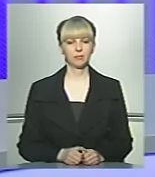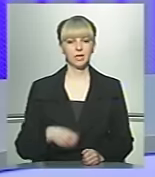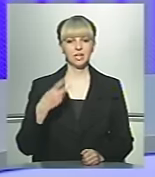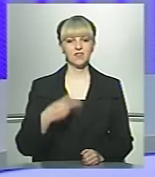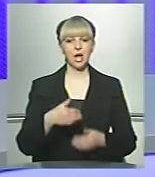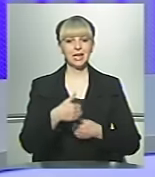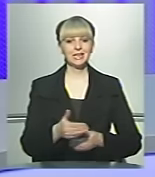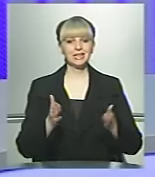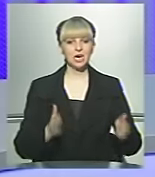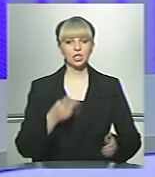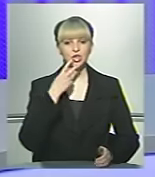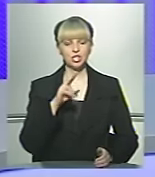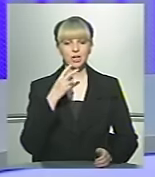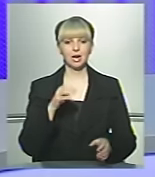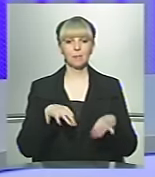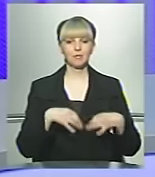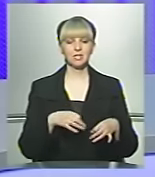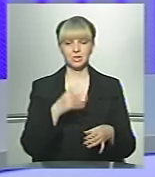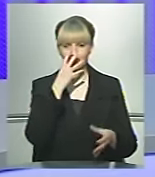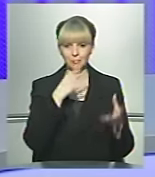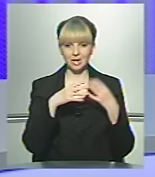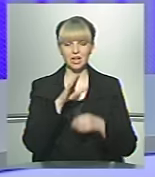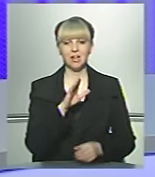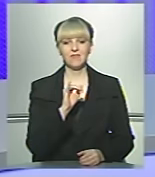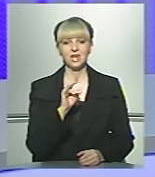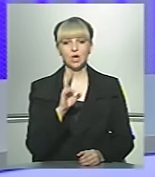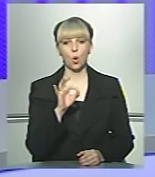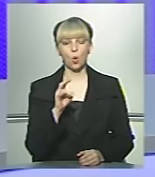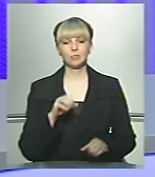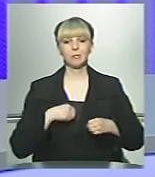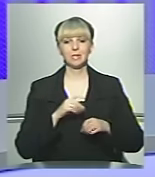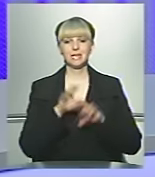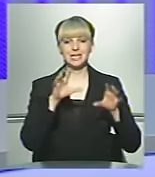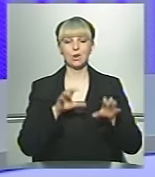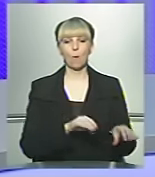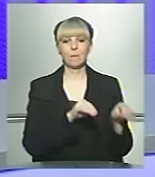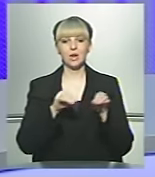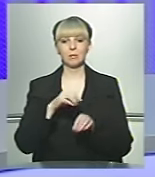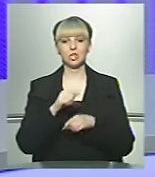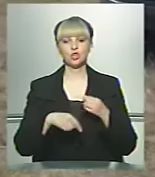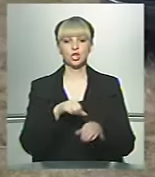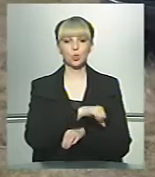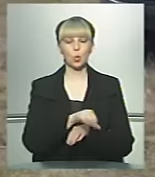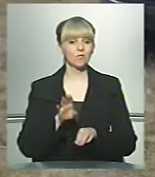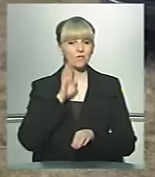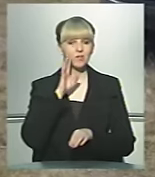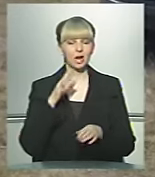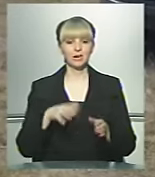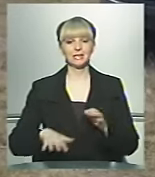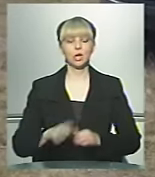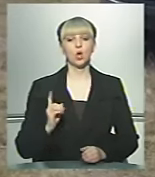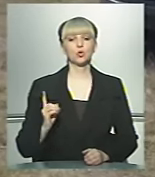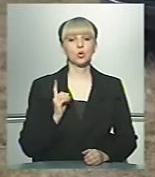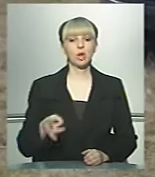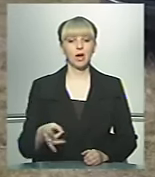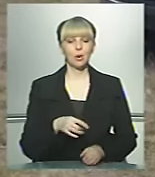Двадцять ящиків сигарет та позашляхових з підробленим ВІН-кодом намагалися незаконно переправити через кордон. Вранці на території